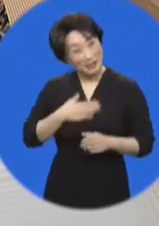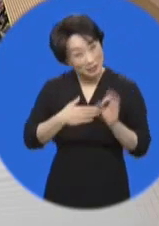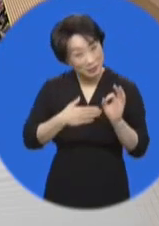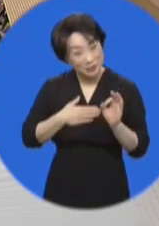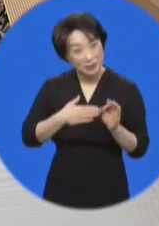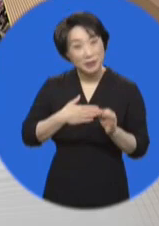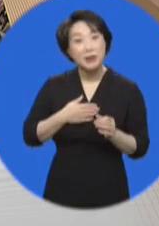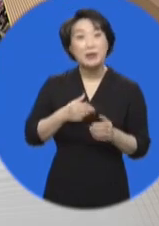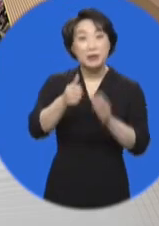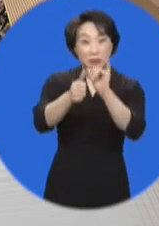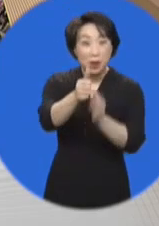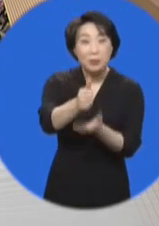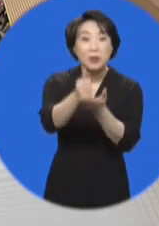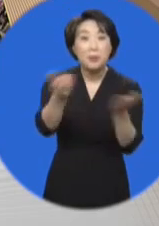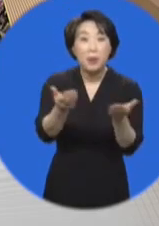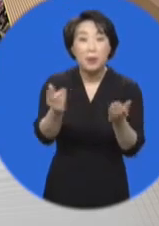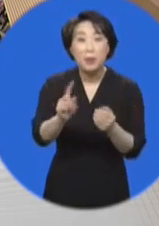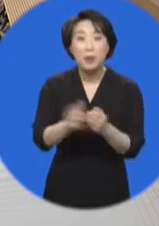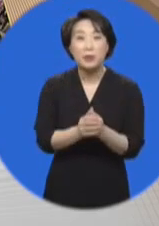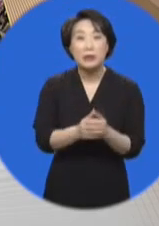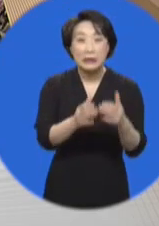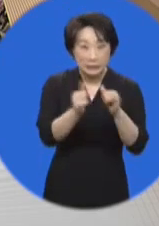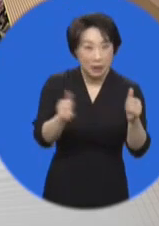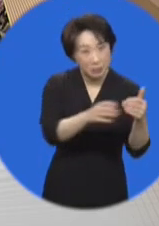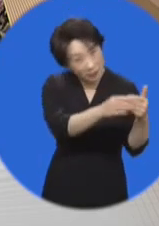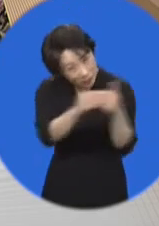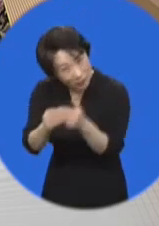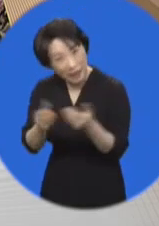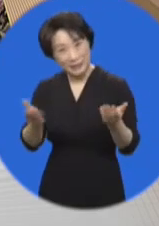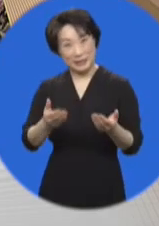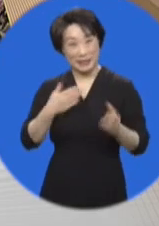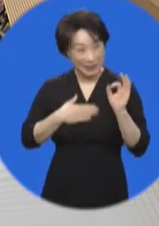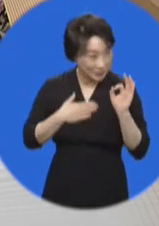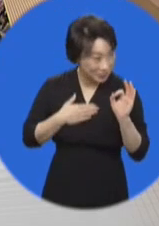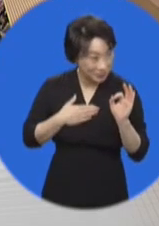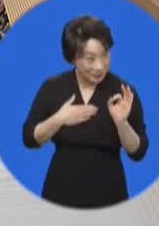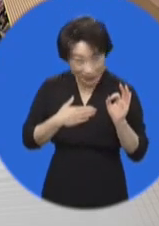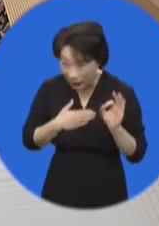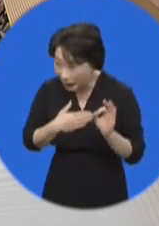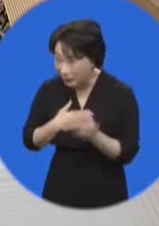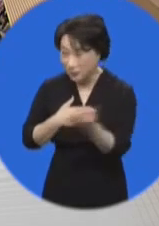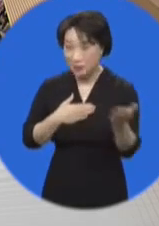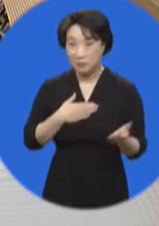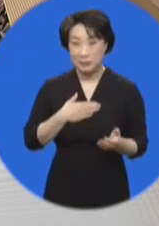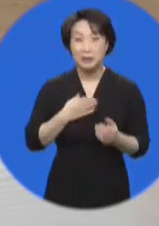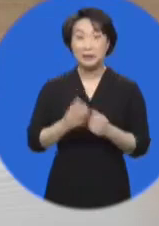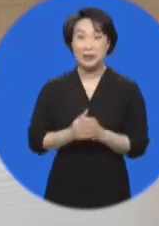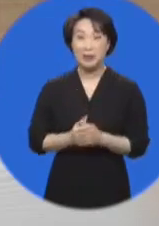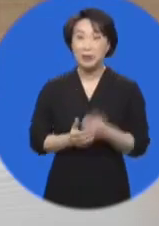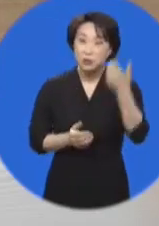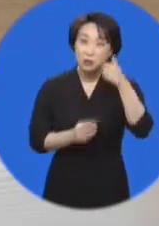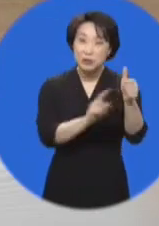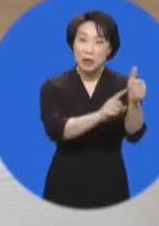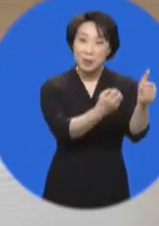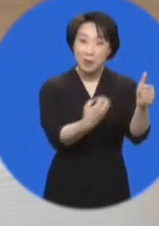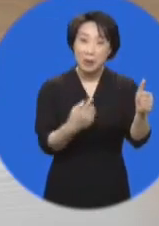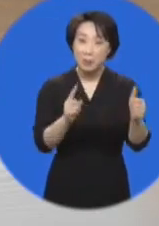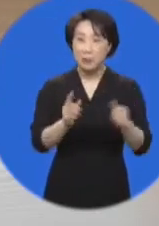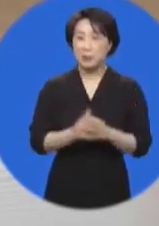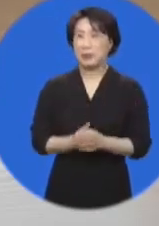섬김이 견인이다. 견인. 무슨 말인가 알아들었습니까? 네. 어떤 사람은 그래요.